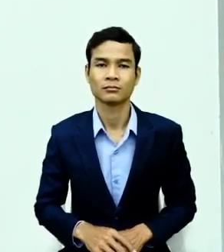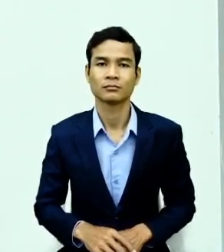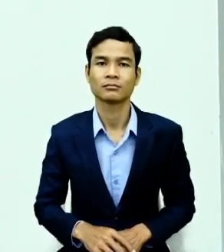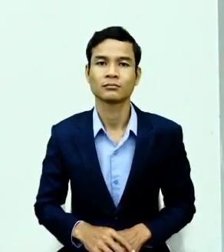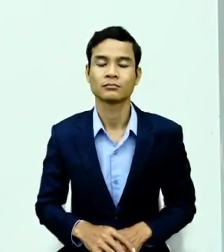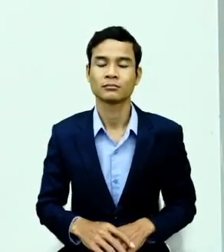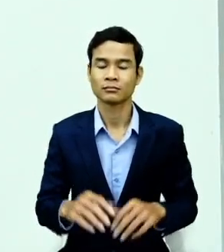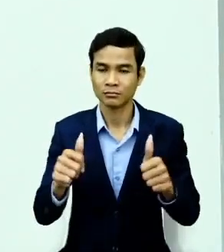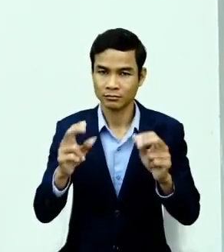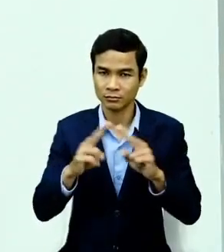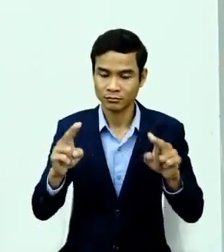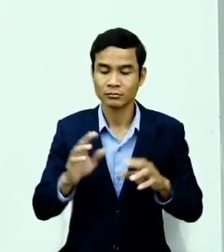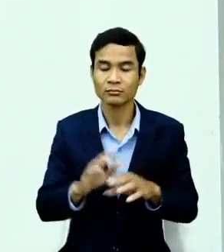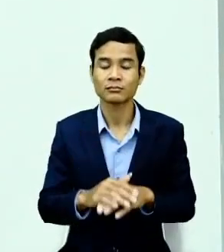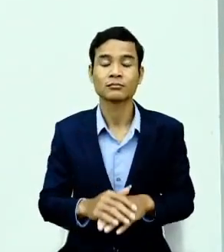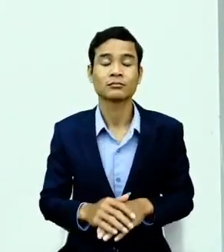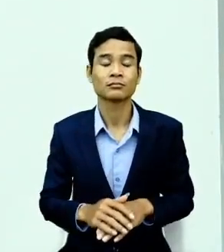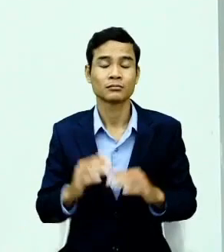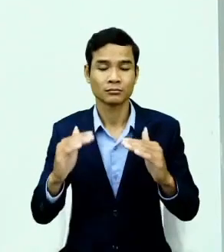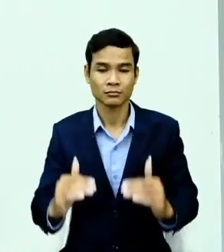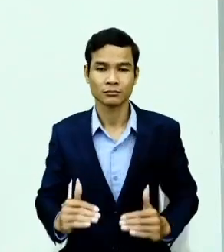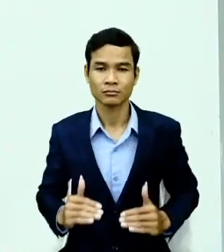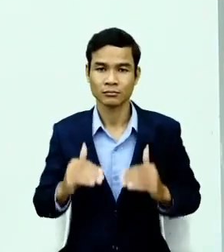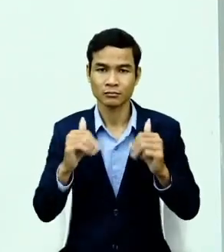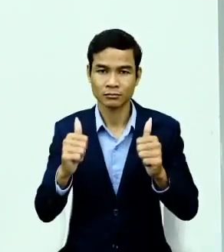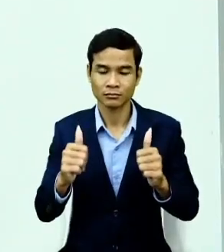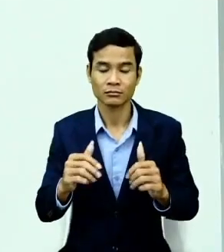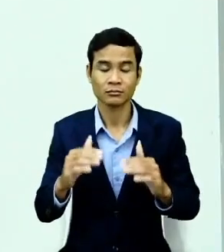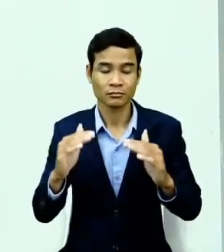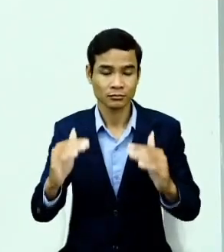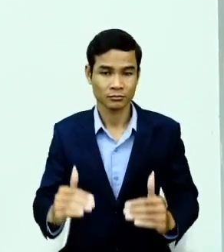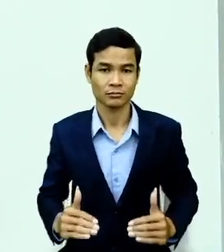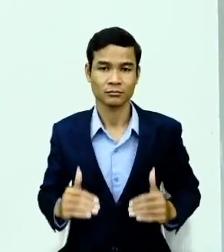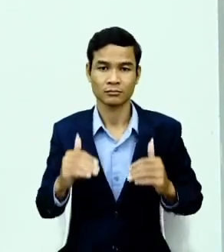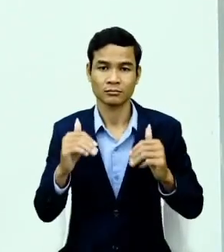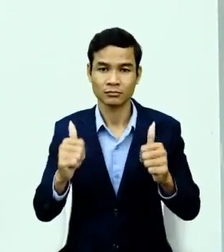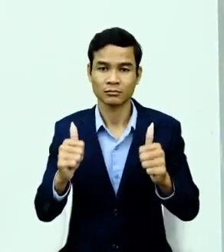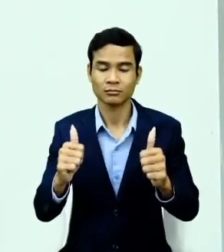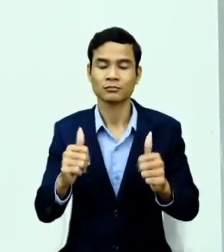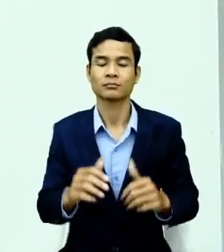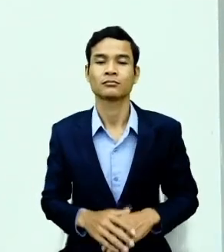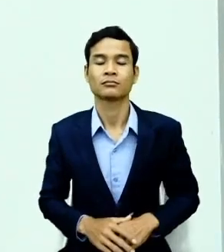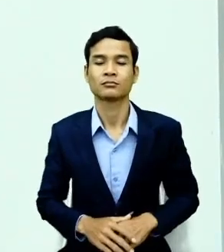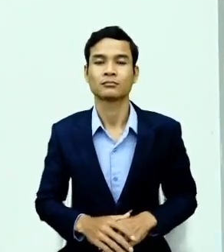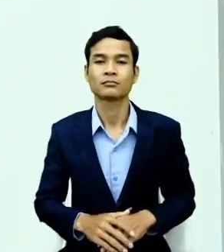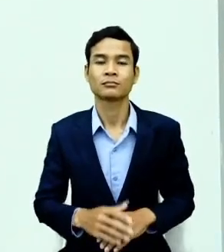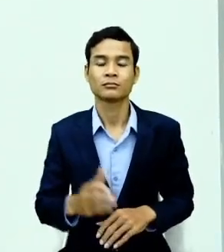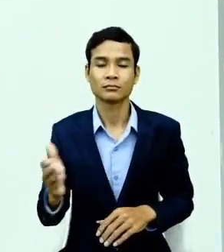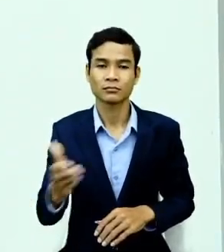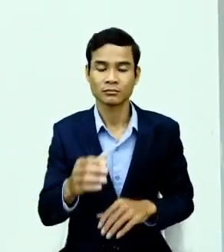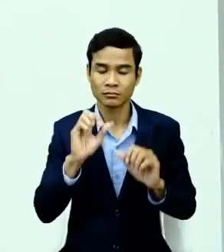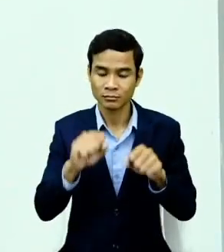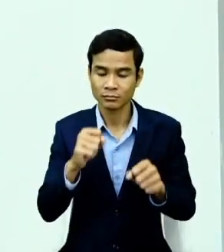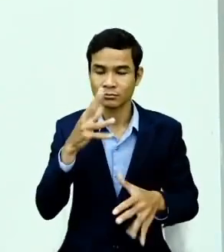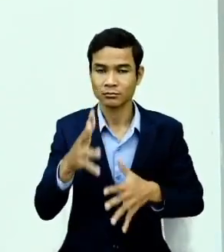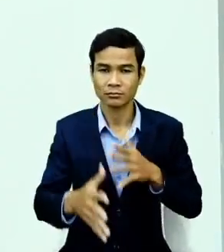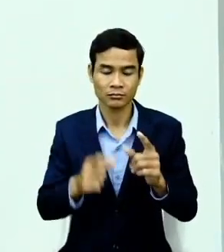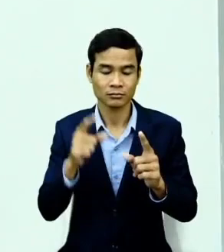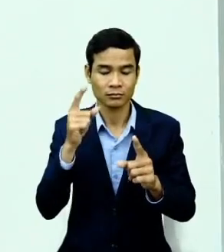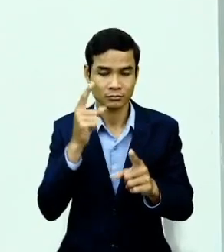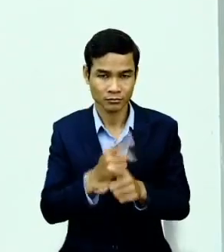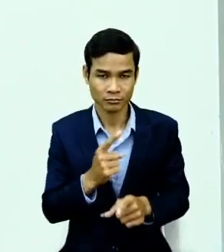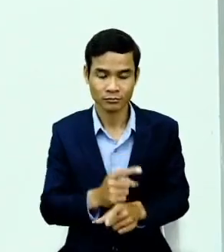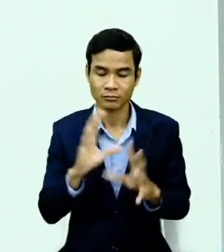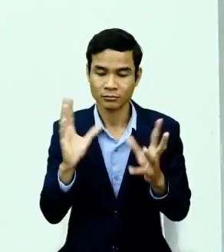Chà, lọ na sụp hẹt mông cùl, sụp hẹt mông cùl. Chà, con ban an trâm trai tình ọc